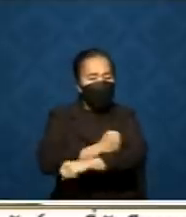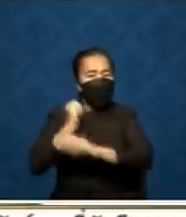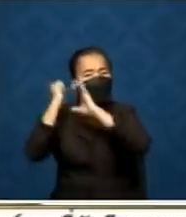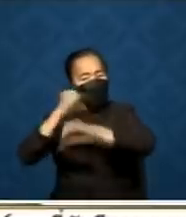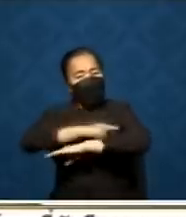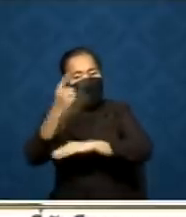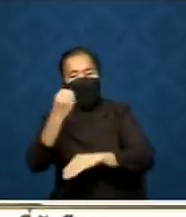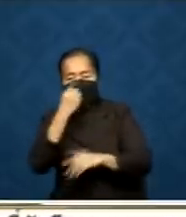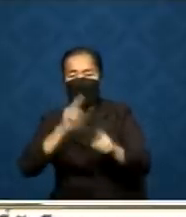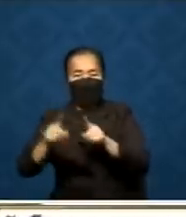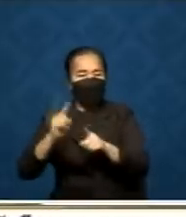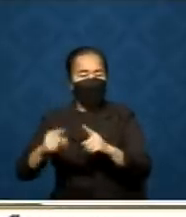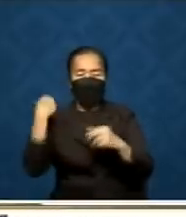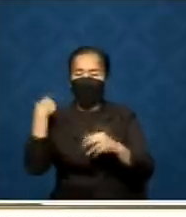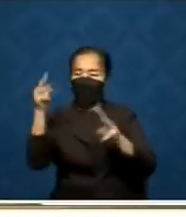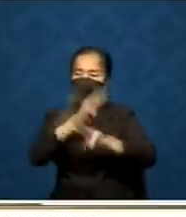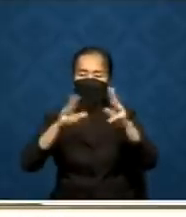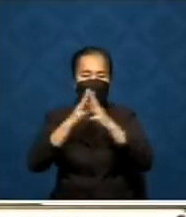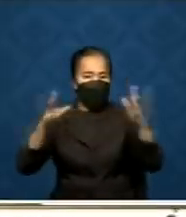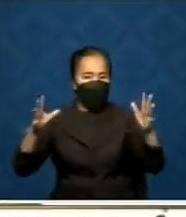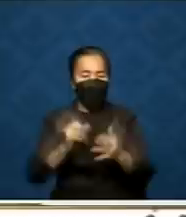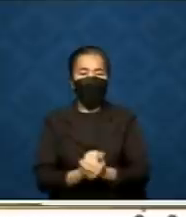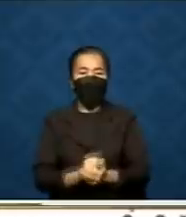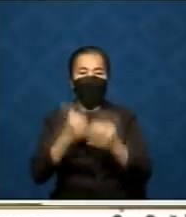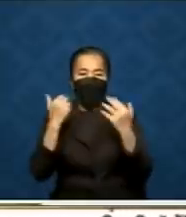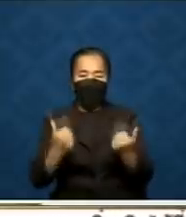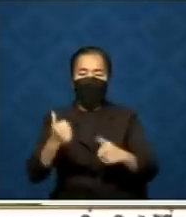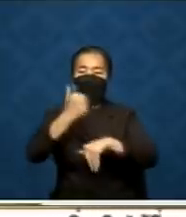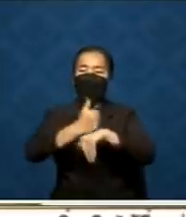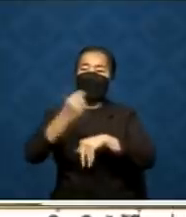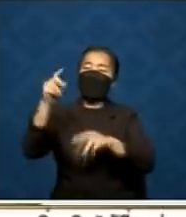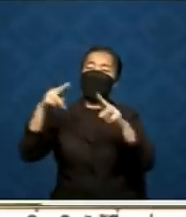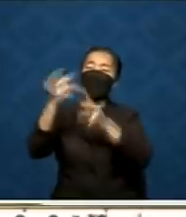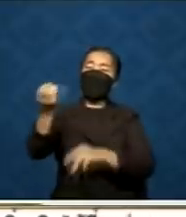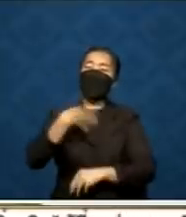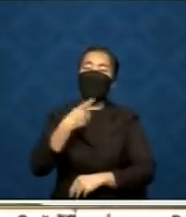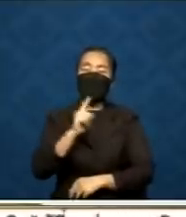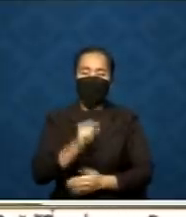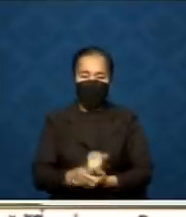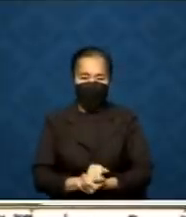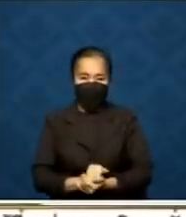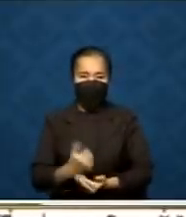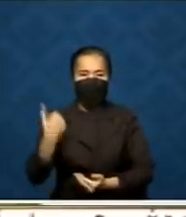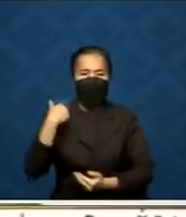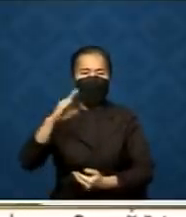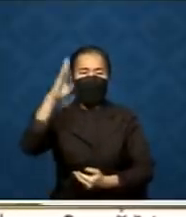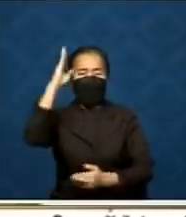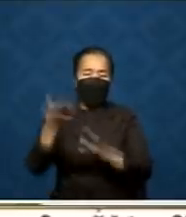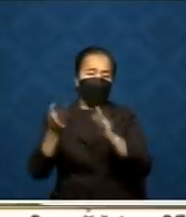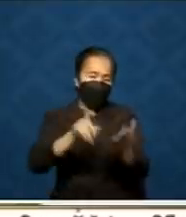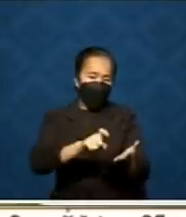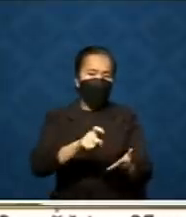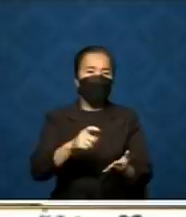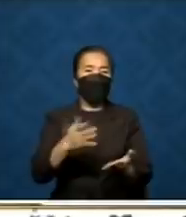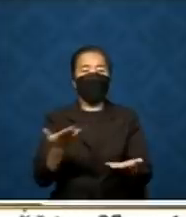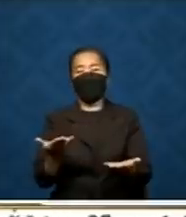วันบอกว่าไงท่ารำตีบอกว่าตอบว่าขอให้บอกว่าคนบริษัทเจ๊งเลิกแจ้ง